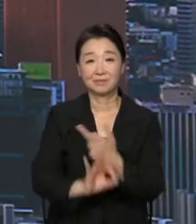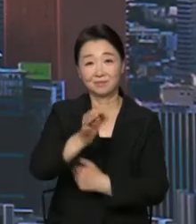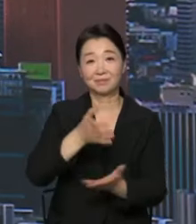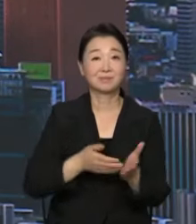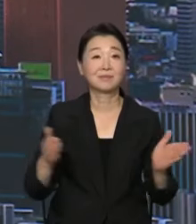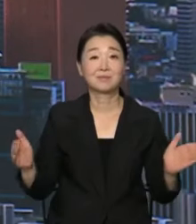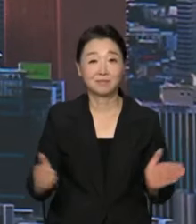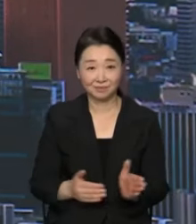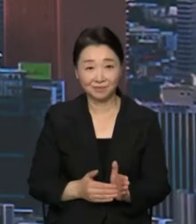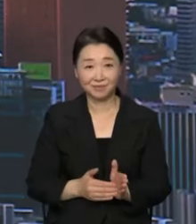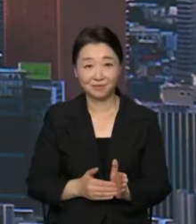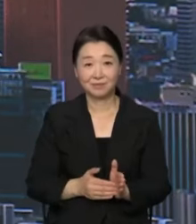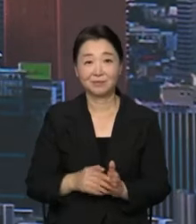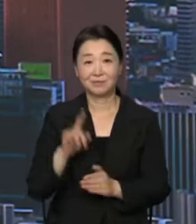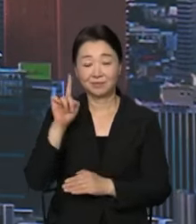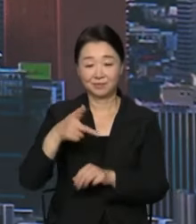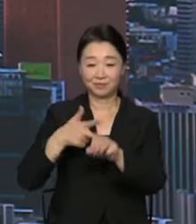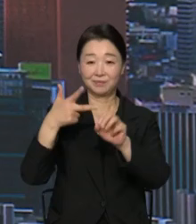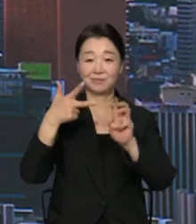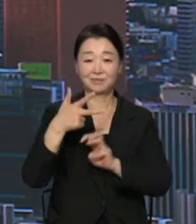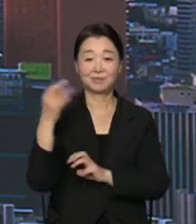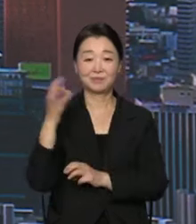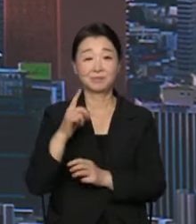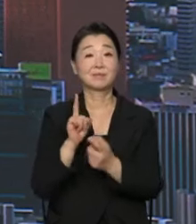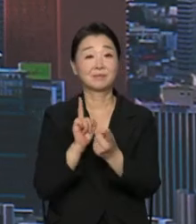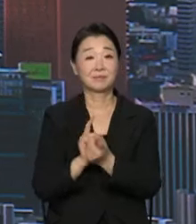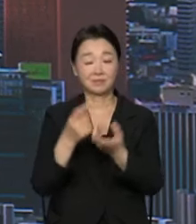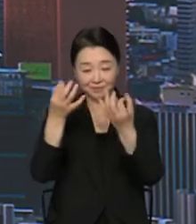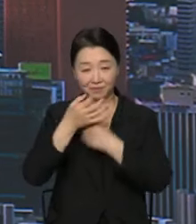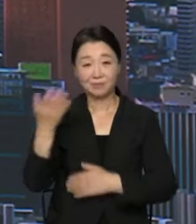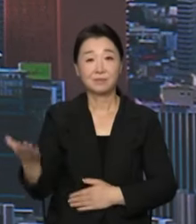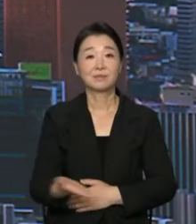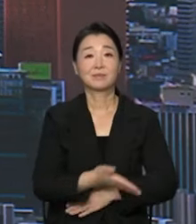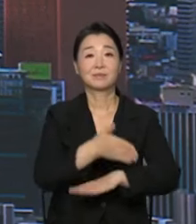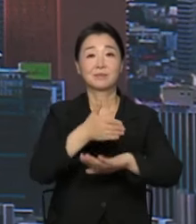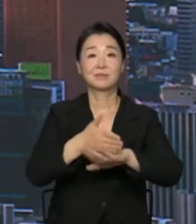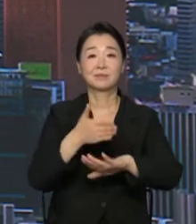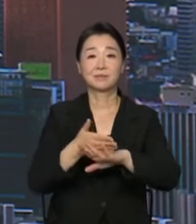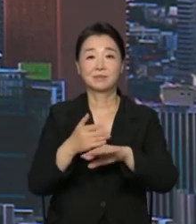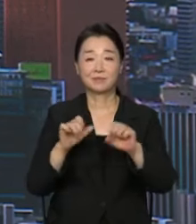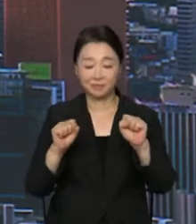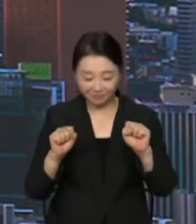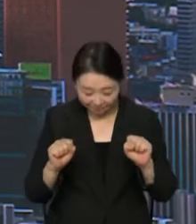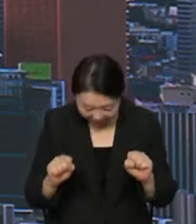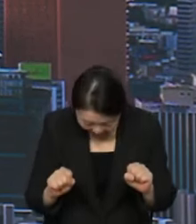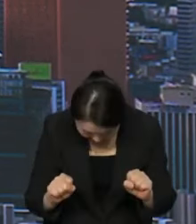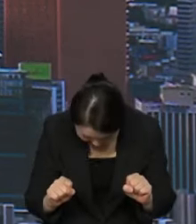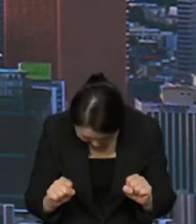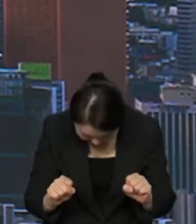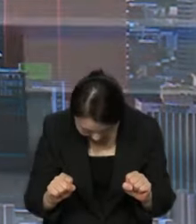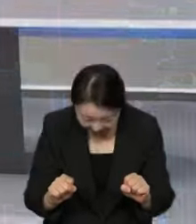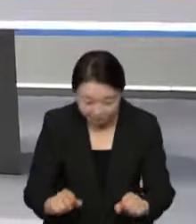JTBC 아침엔을 마칩니다. 내일도 7시 반에 아침을 열겠습니다. 시청해주셔서 감사합니다.